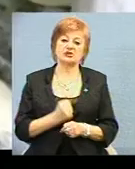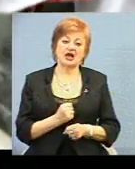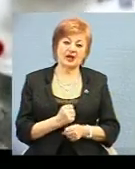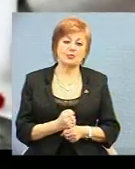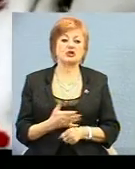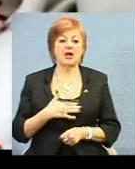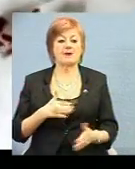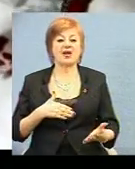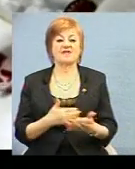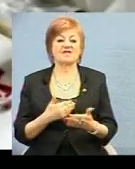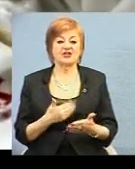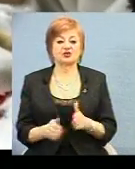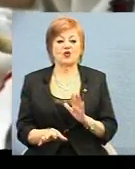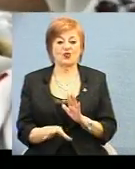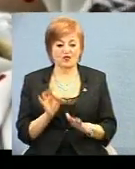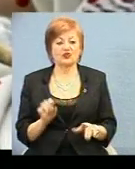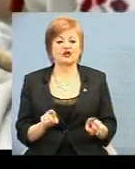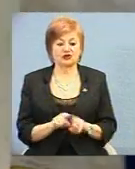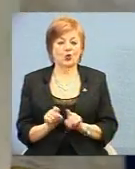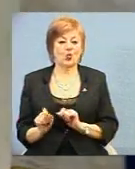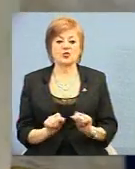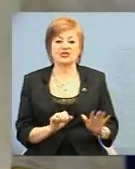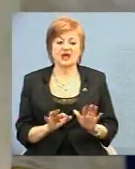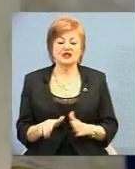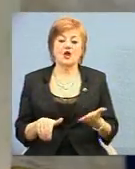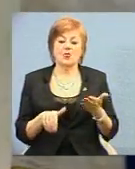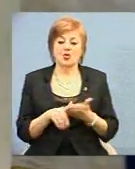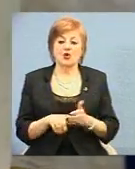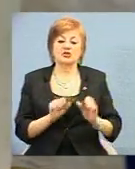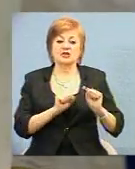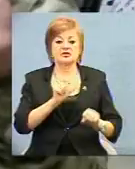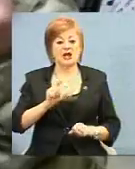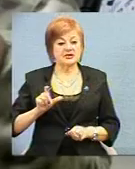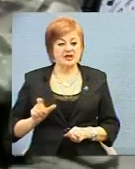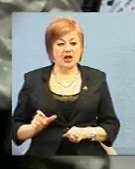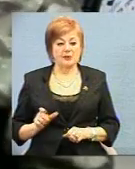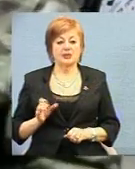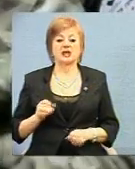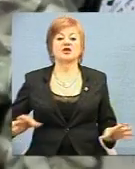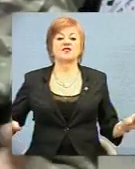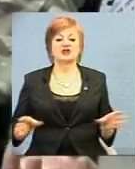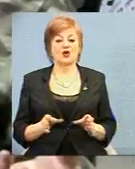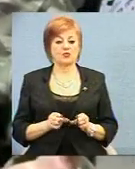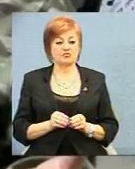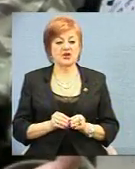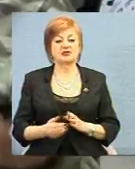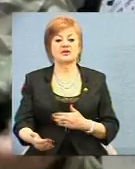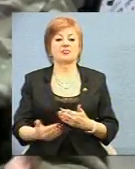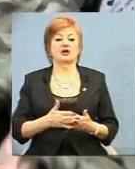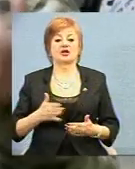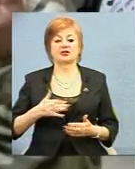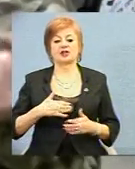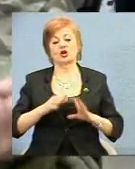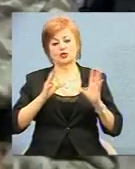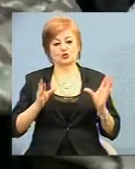Ми, волонтери, раз ми вибрали для себе таку діяльність – допомагати захисникам і всім разом наближати нашу велику,